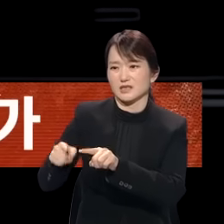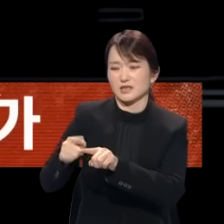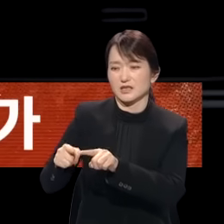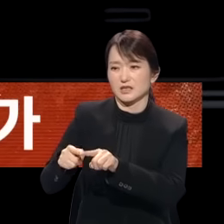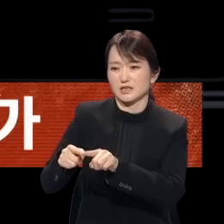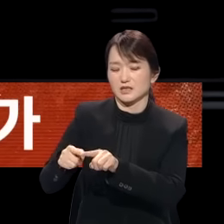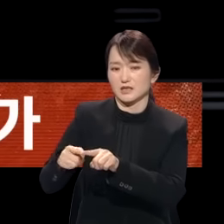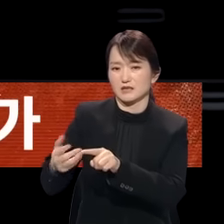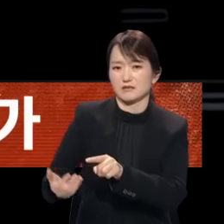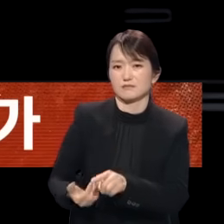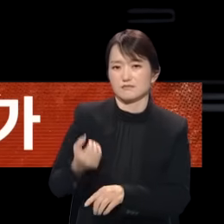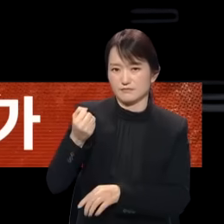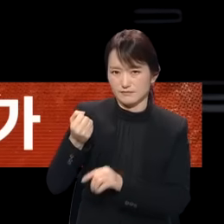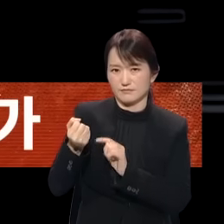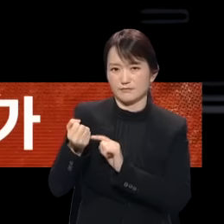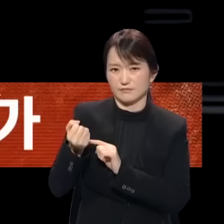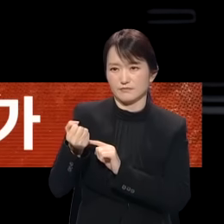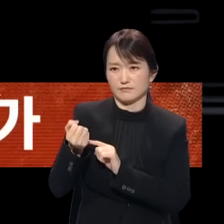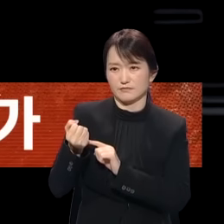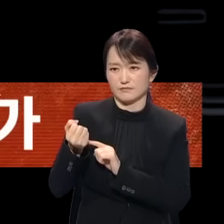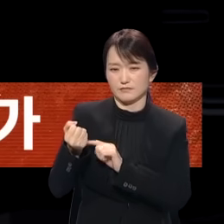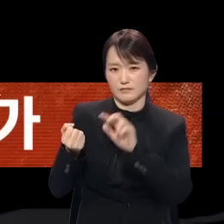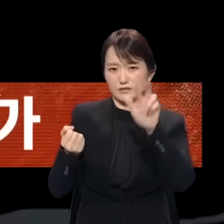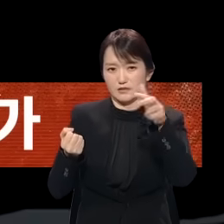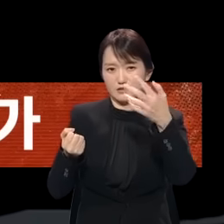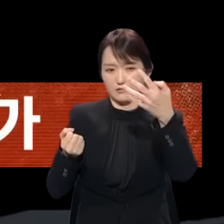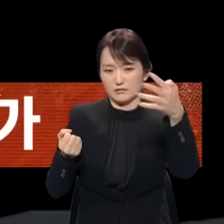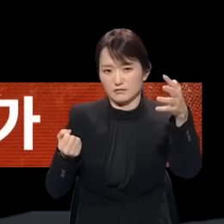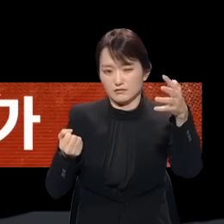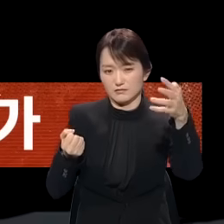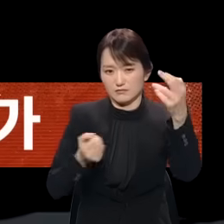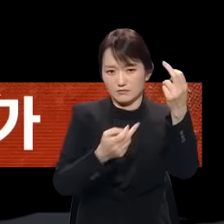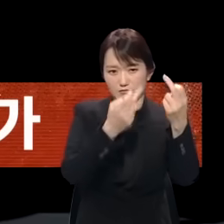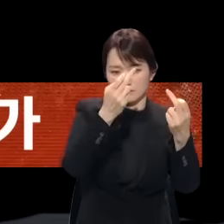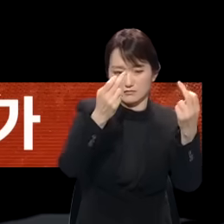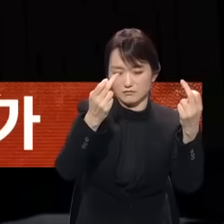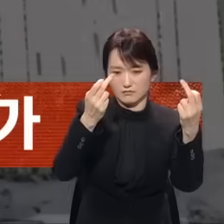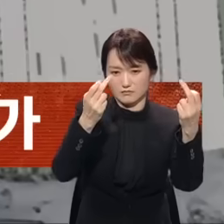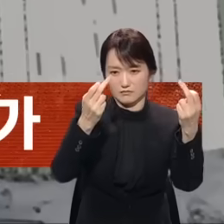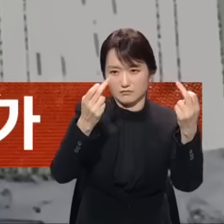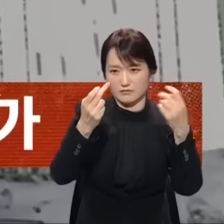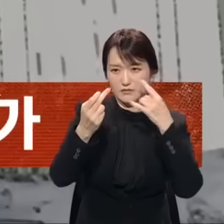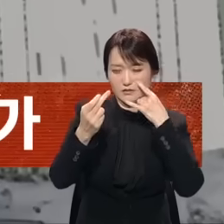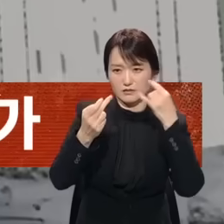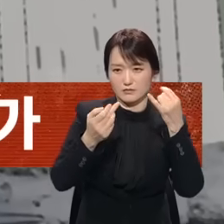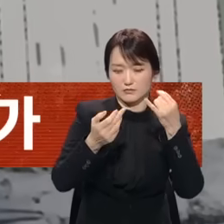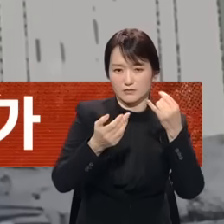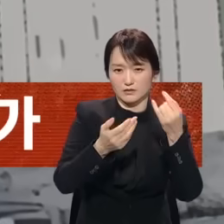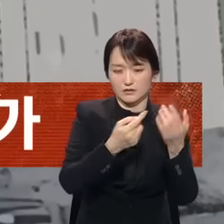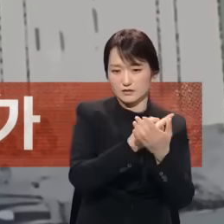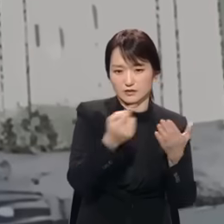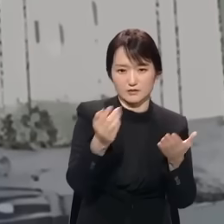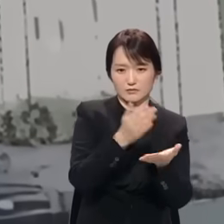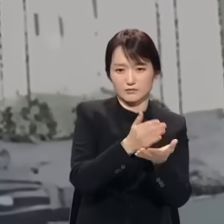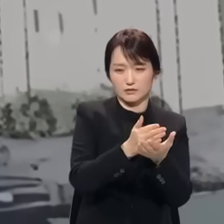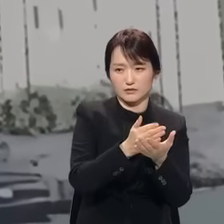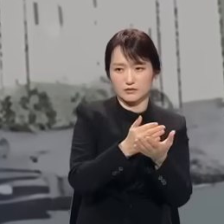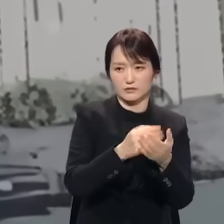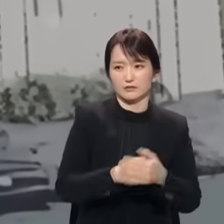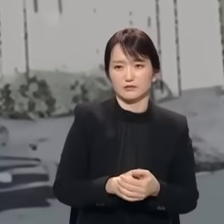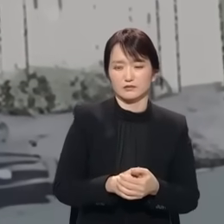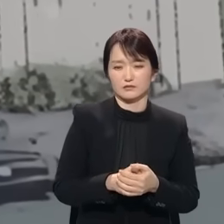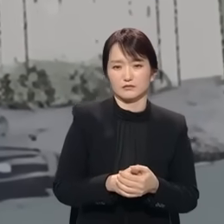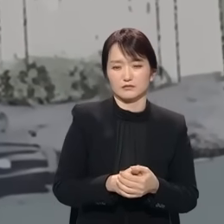트렁크에서 꺼내 와 가지고 704호 형제들한테 이제 어머니 나가지 말라라고 하는데 앞에 나와서 너